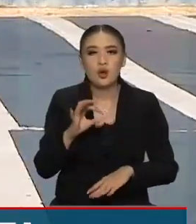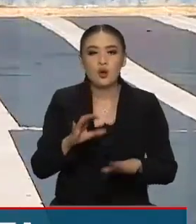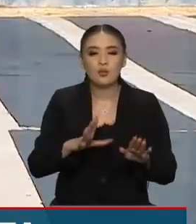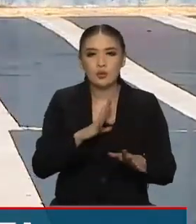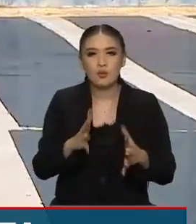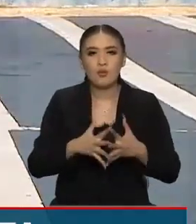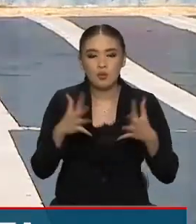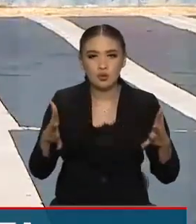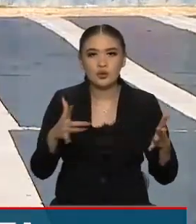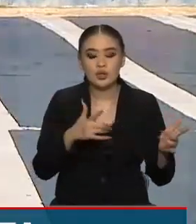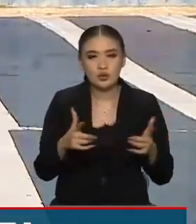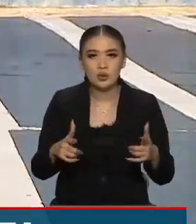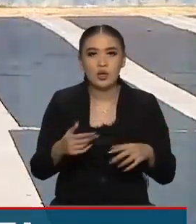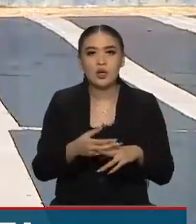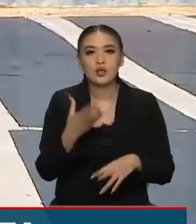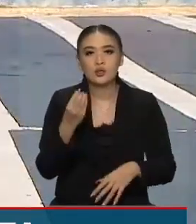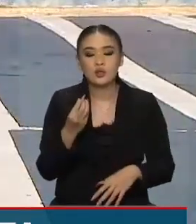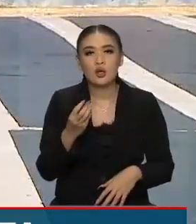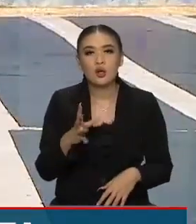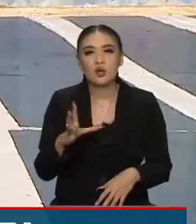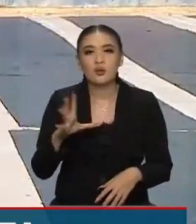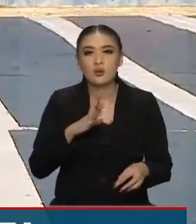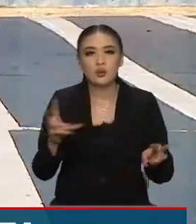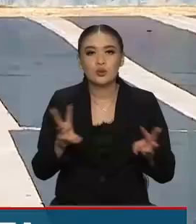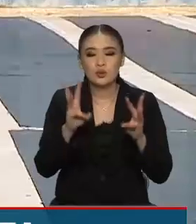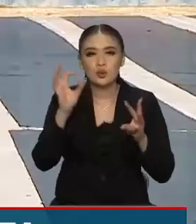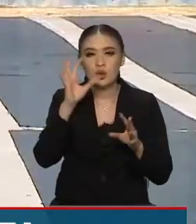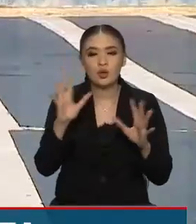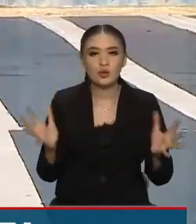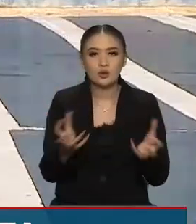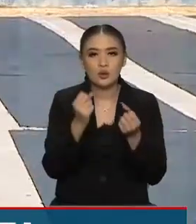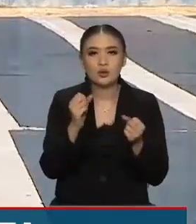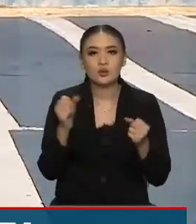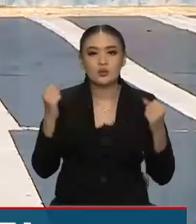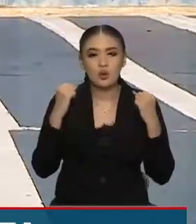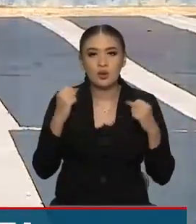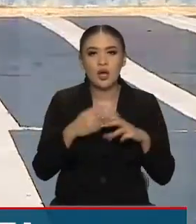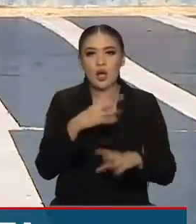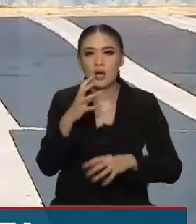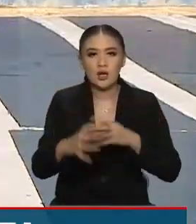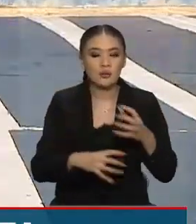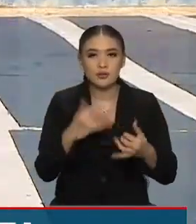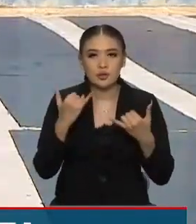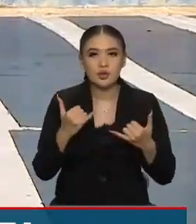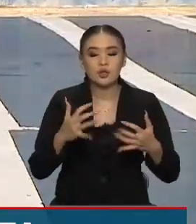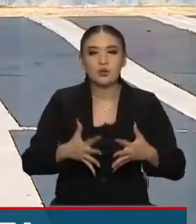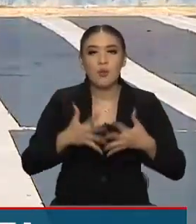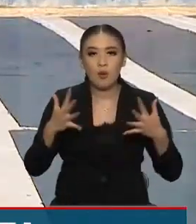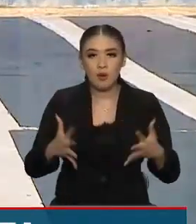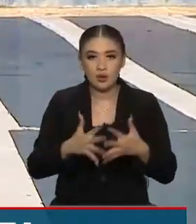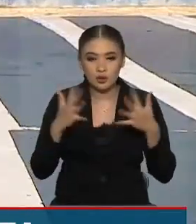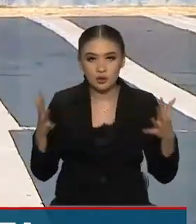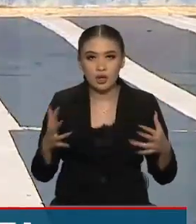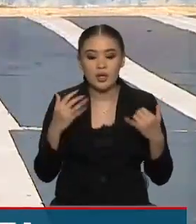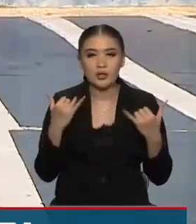дайындалып бардық. Және де өрт құтқару спорты қазіргі таңда әлемдік деңгейде қарқынды дамып келуде.